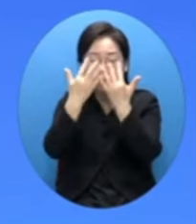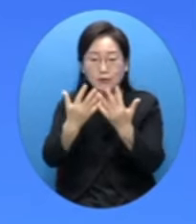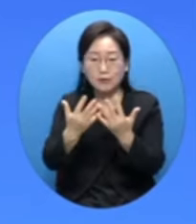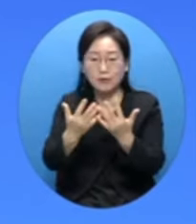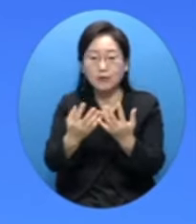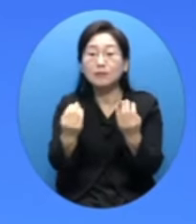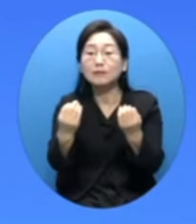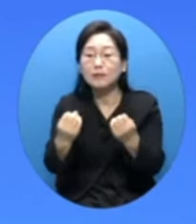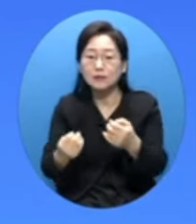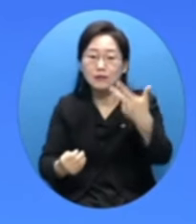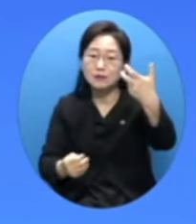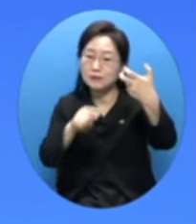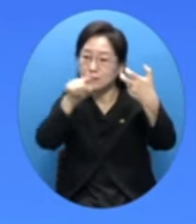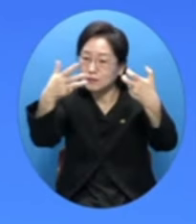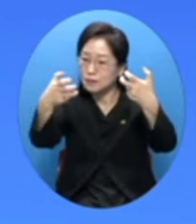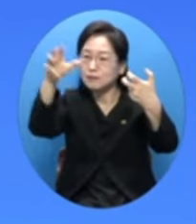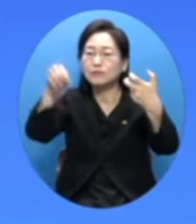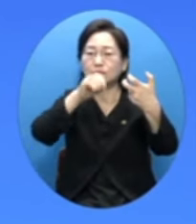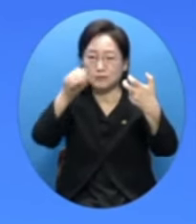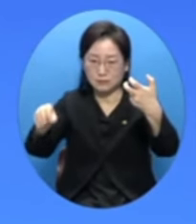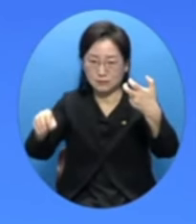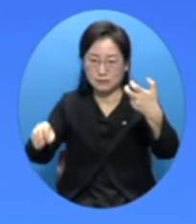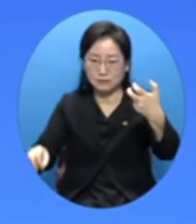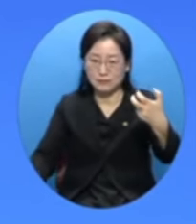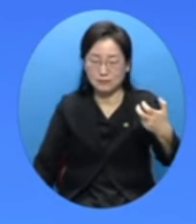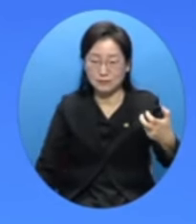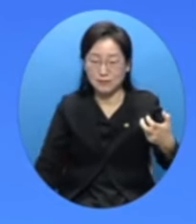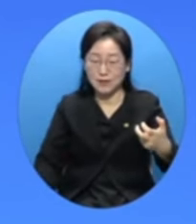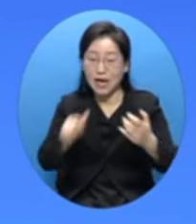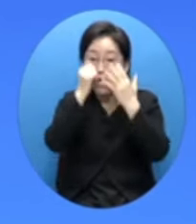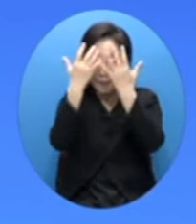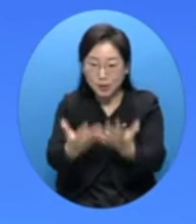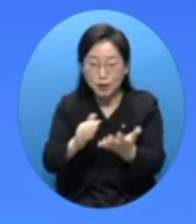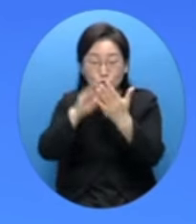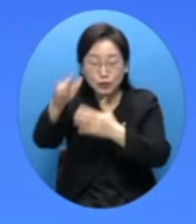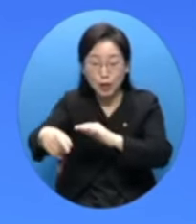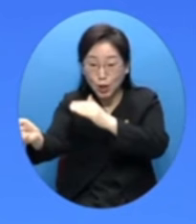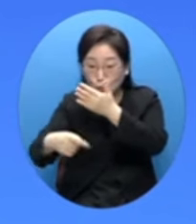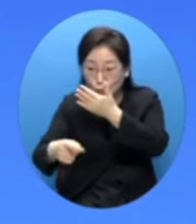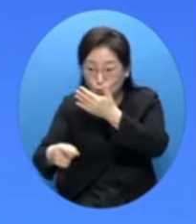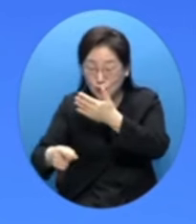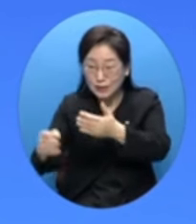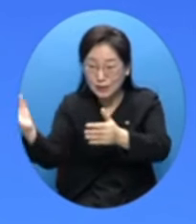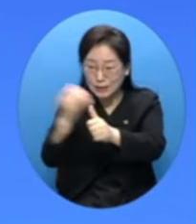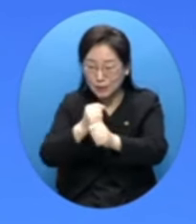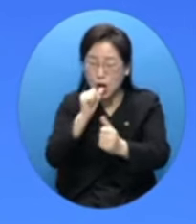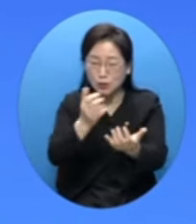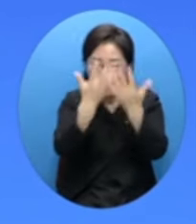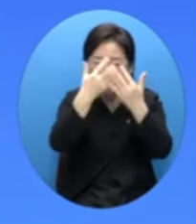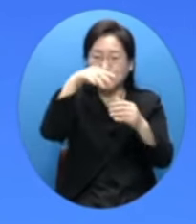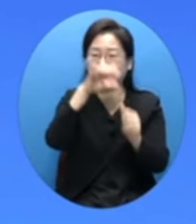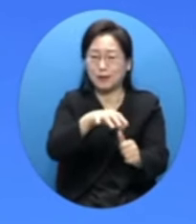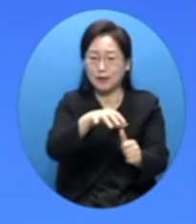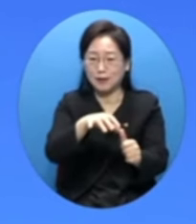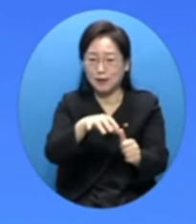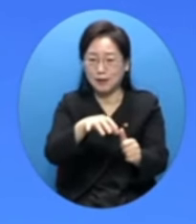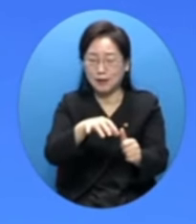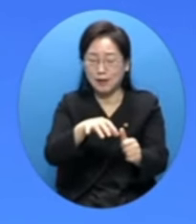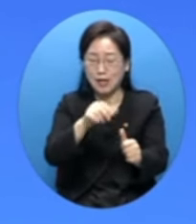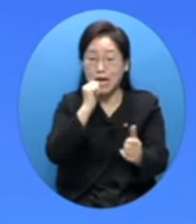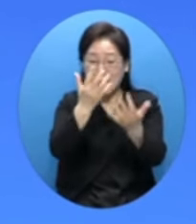퍼센트가 7, 80%가 된다고 합니다. 그들은 나가서 도둑질하다 잡혀갖고 들어와가지고는 감옥에